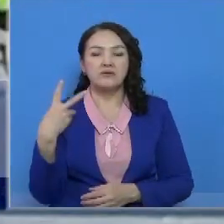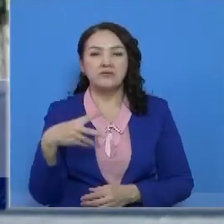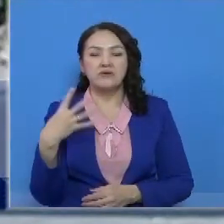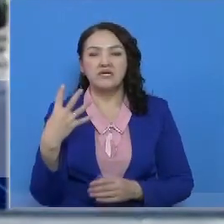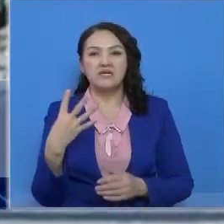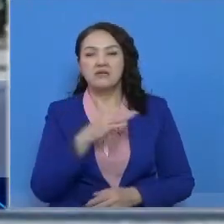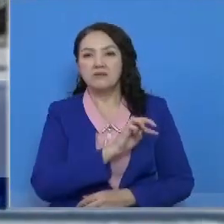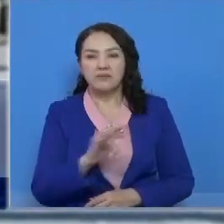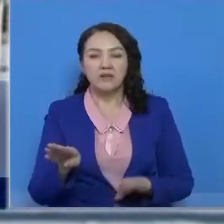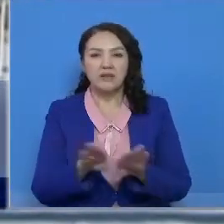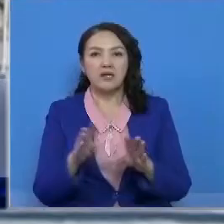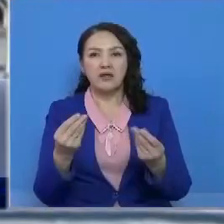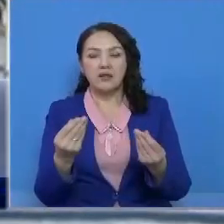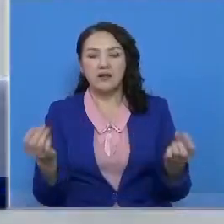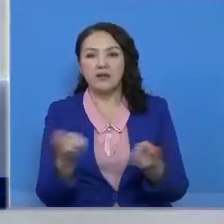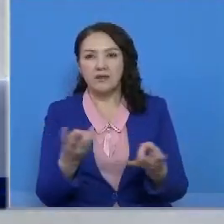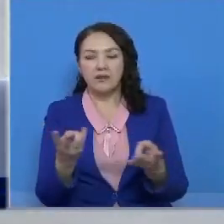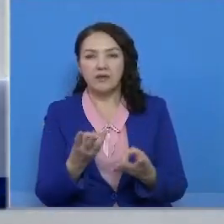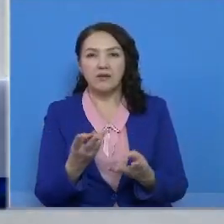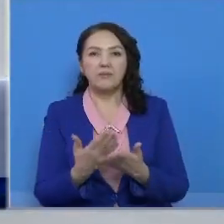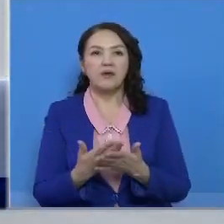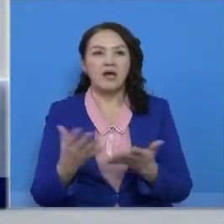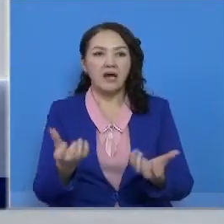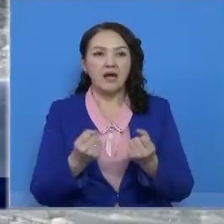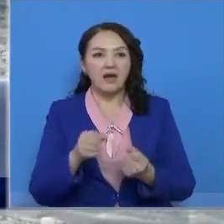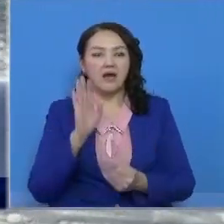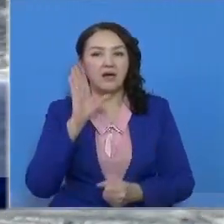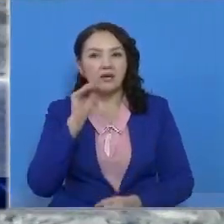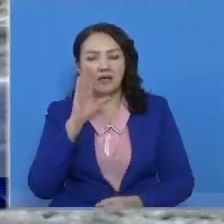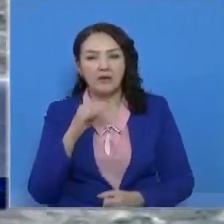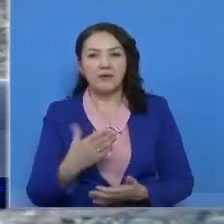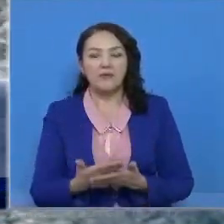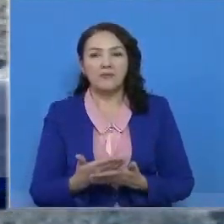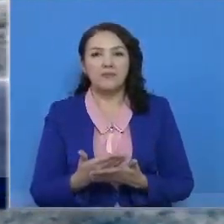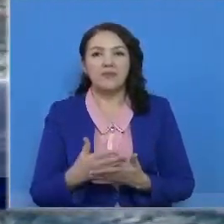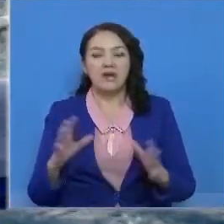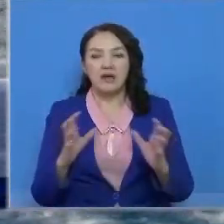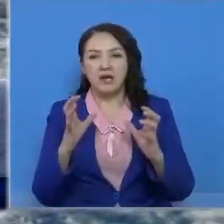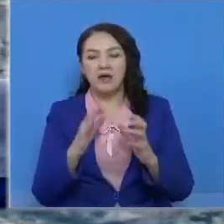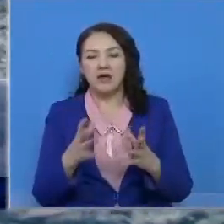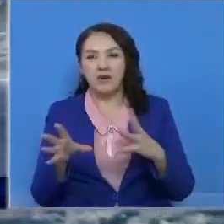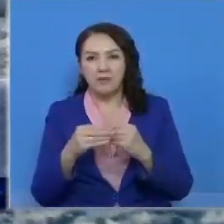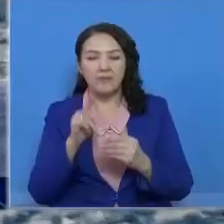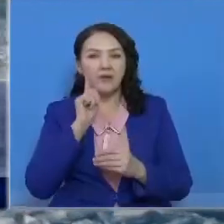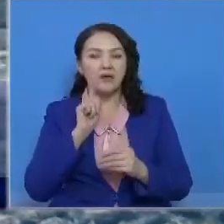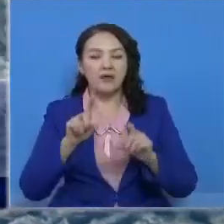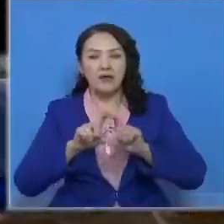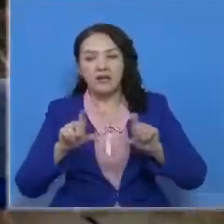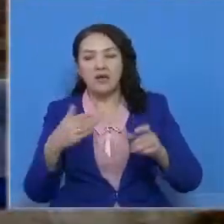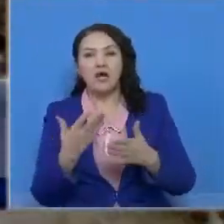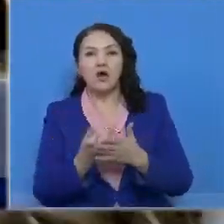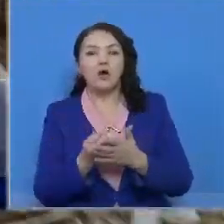миллиона тенге такая сумма необходима для осуществления отлова бродячих собак А именно содержание их вместе временно изоляции